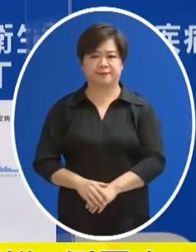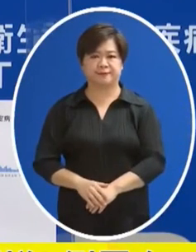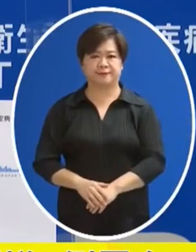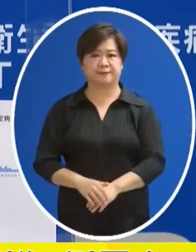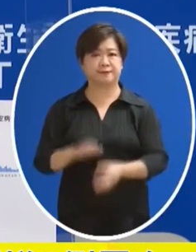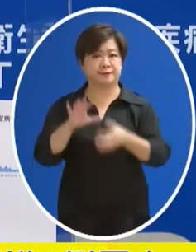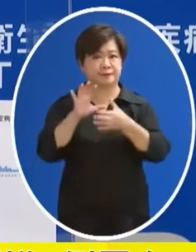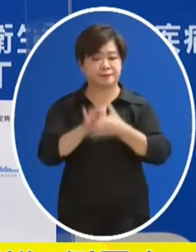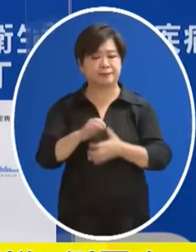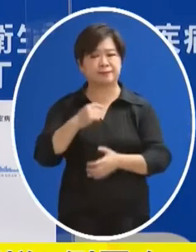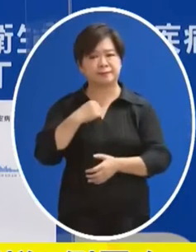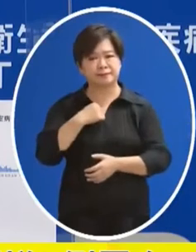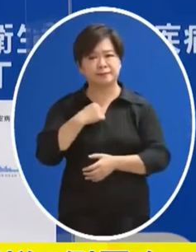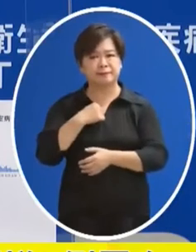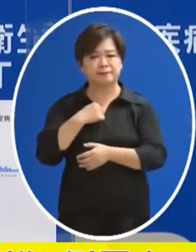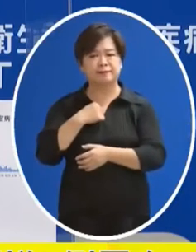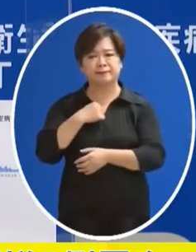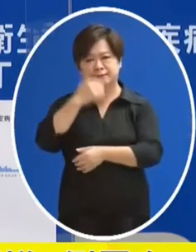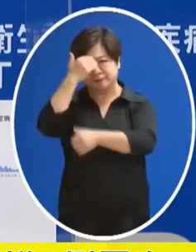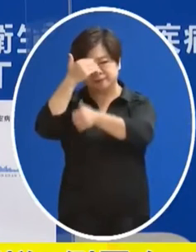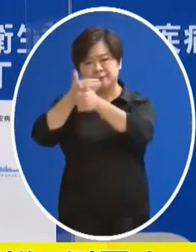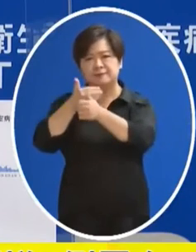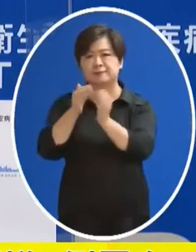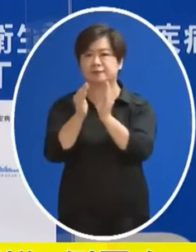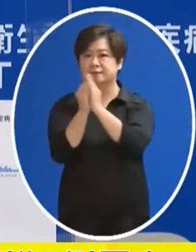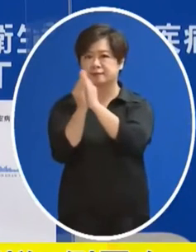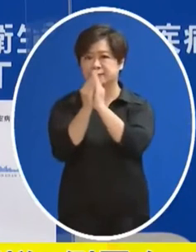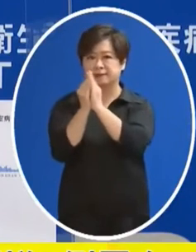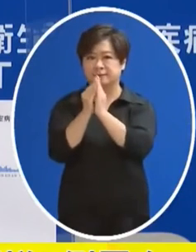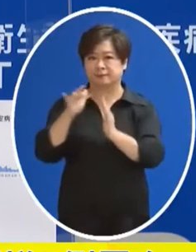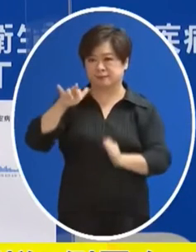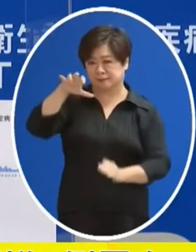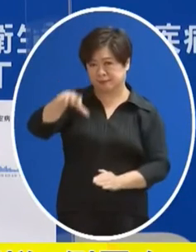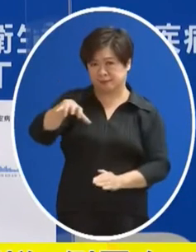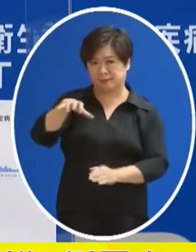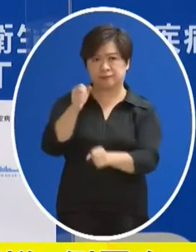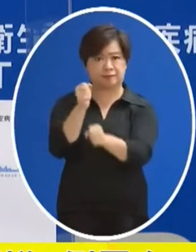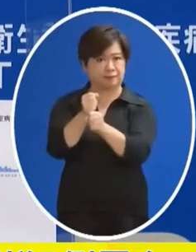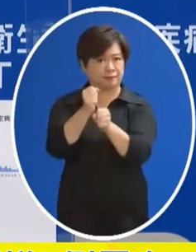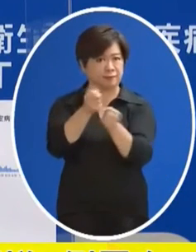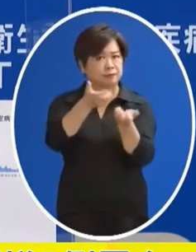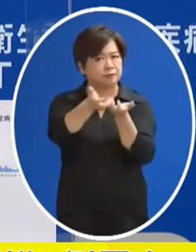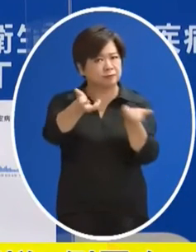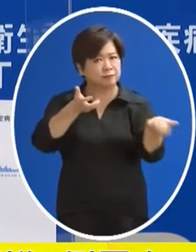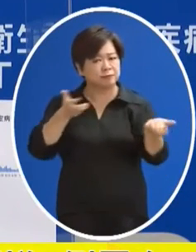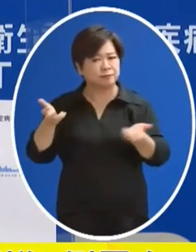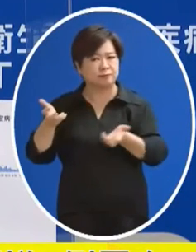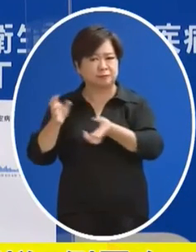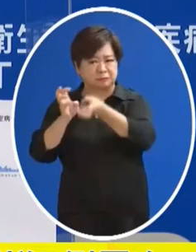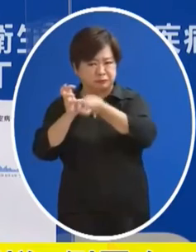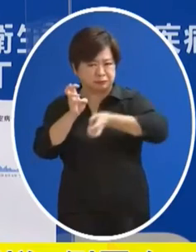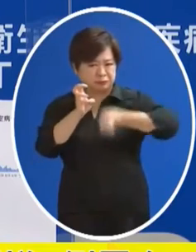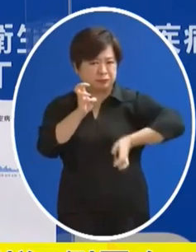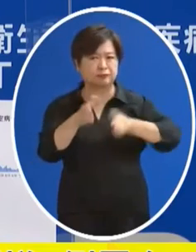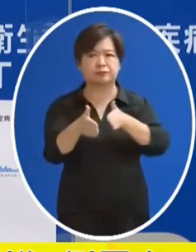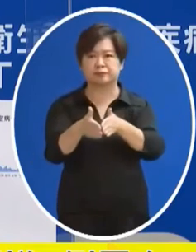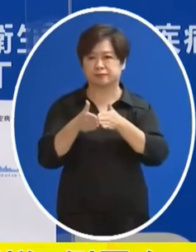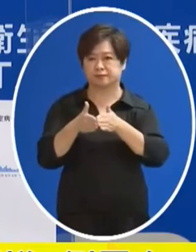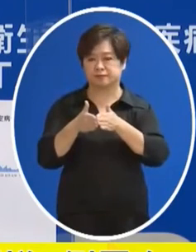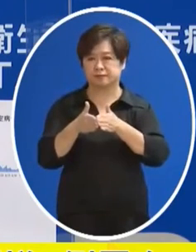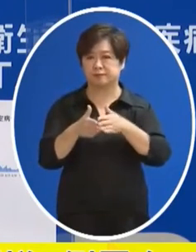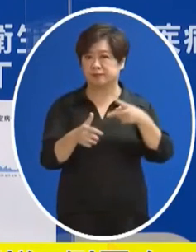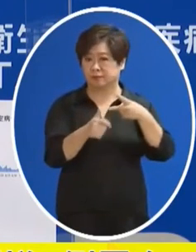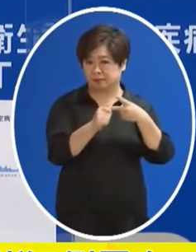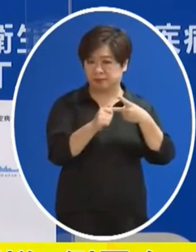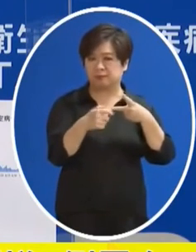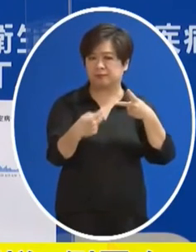个我们大概就请这个桃园这边哈，能够把这个工作的分配能够做得更仔细一点。然后第二